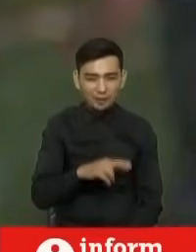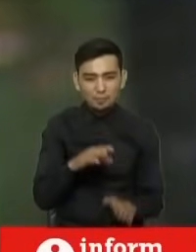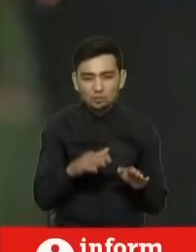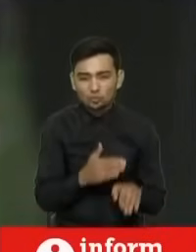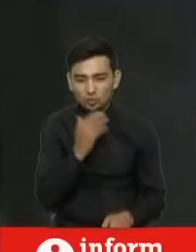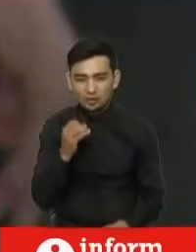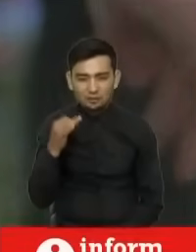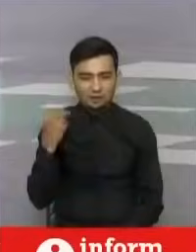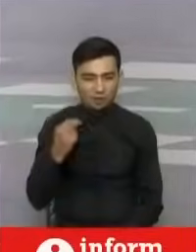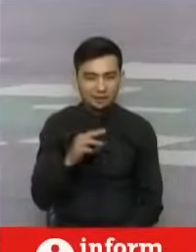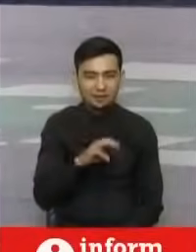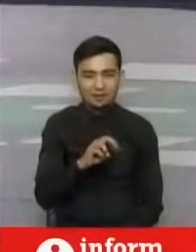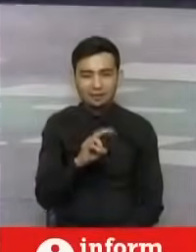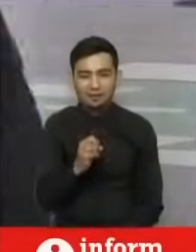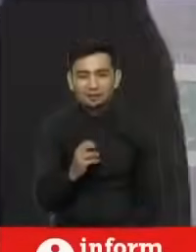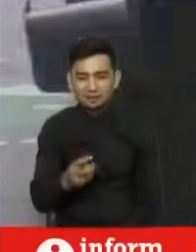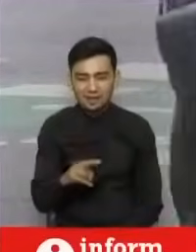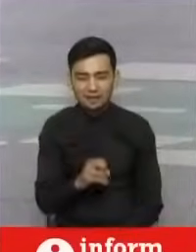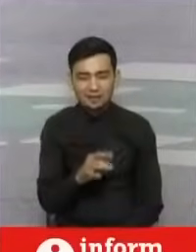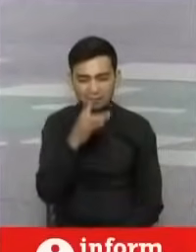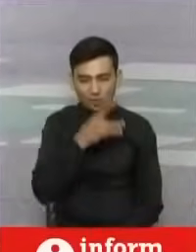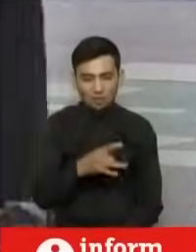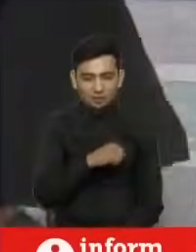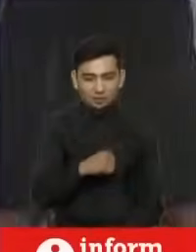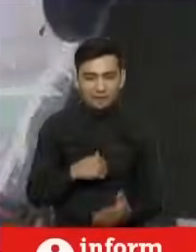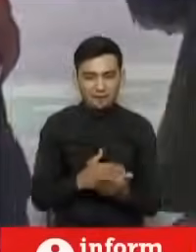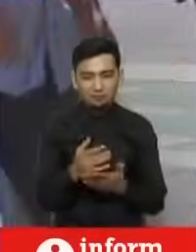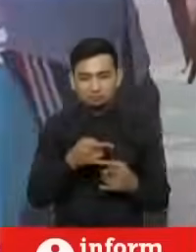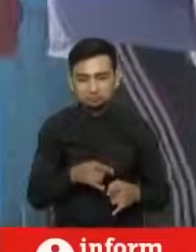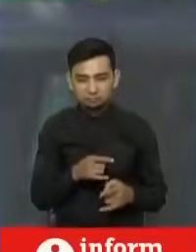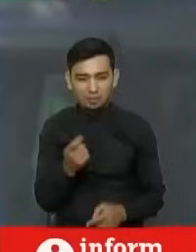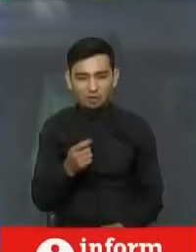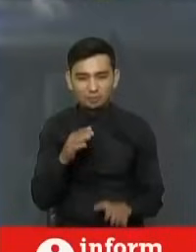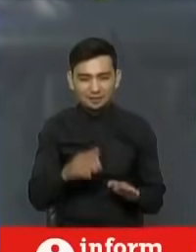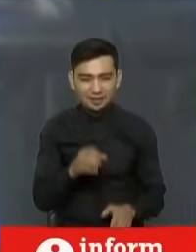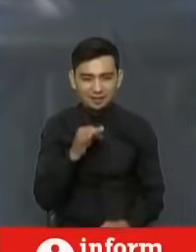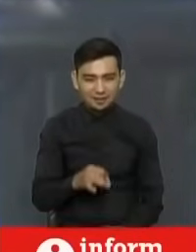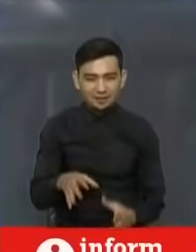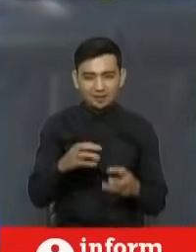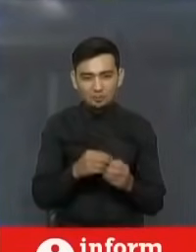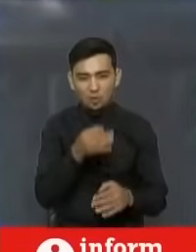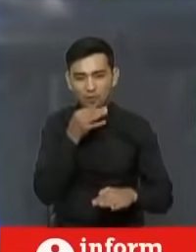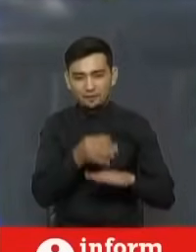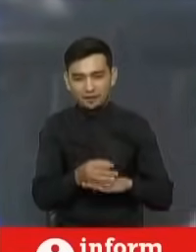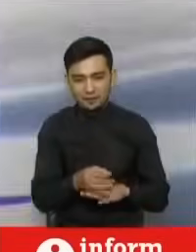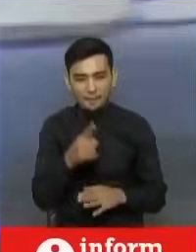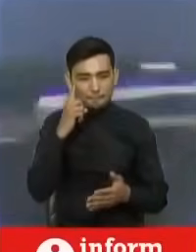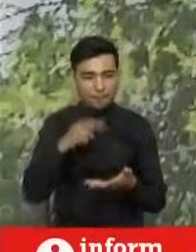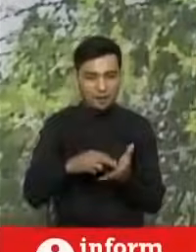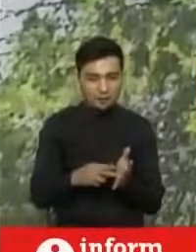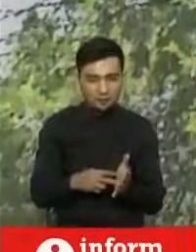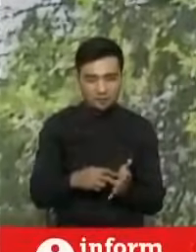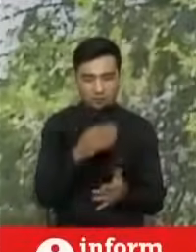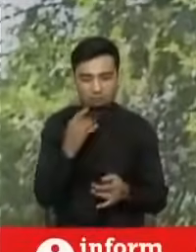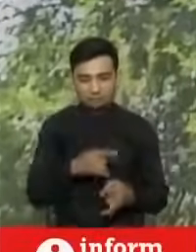тревожную тенденцию, которая может возникнуть и в регионах с высокой рождаемостью. По наблюдению демографов, если ранее женщины планировали рождение не